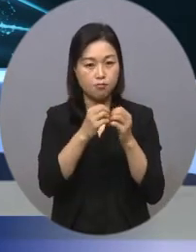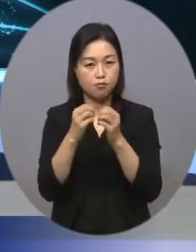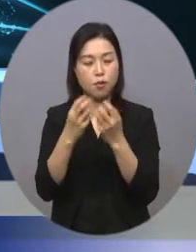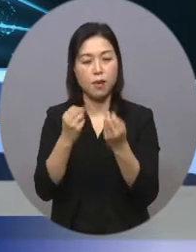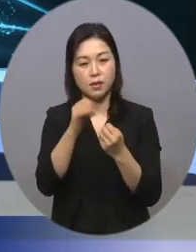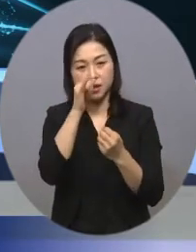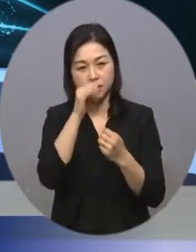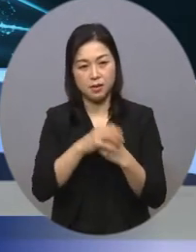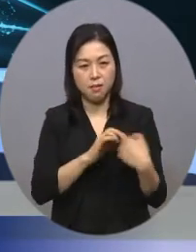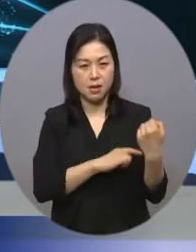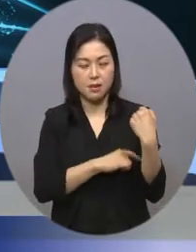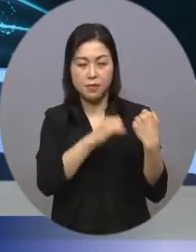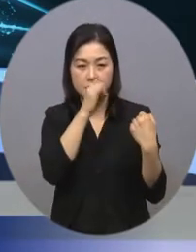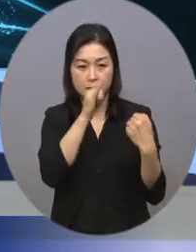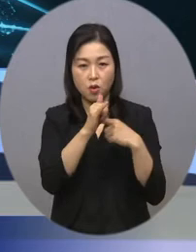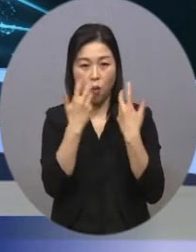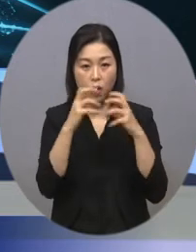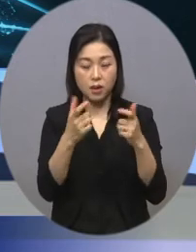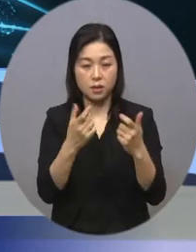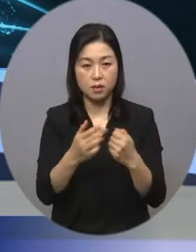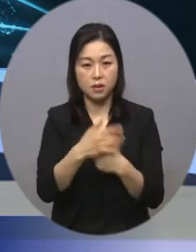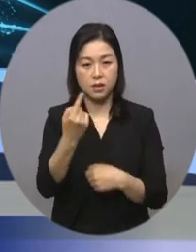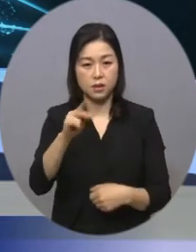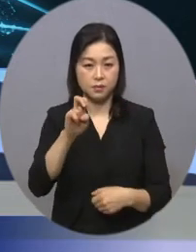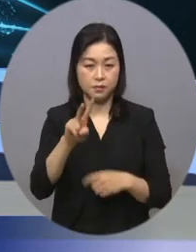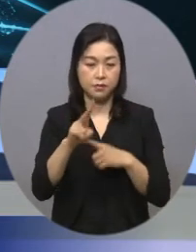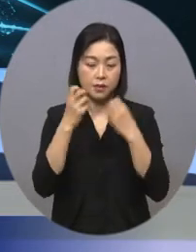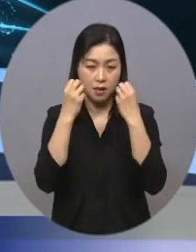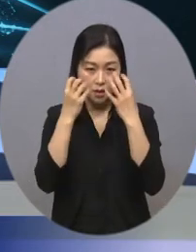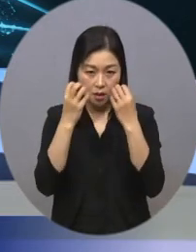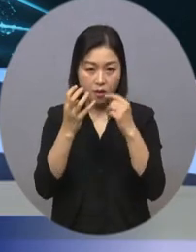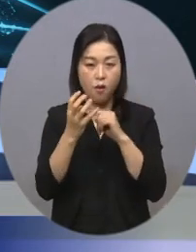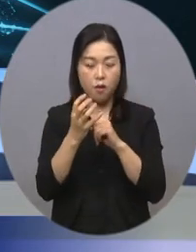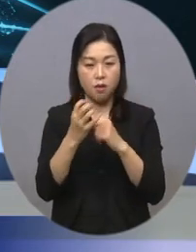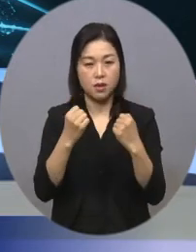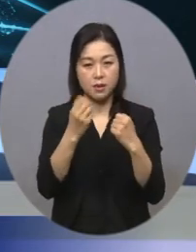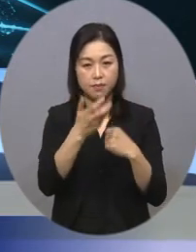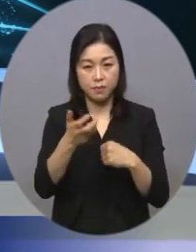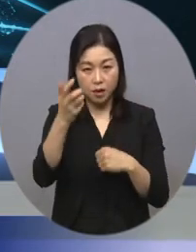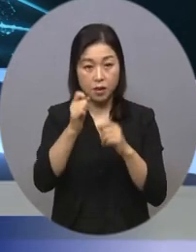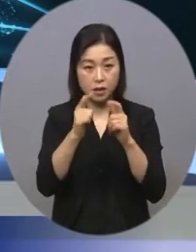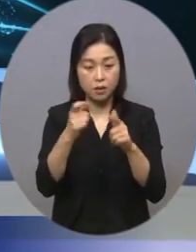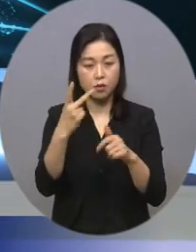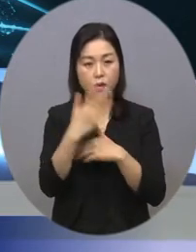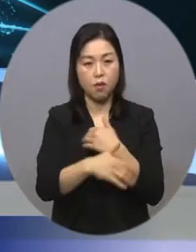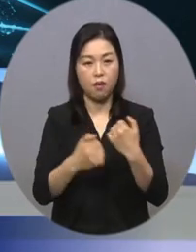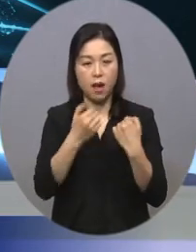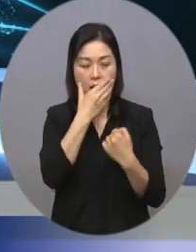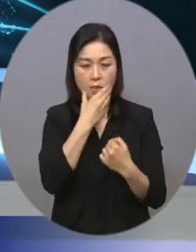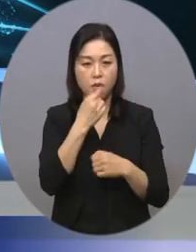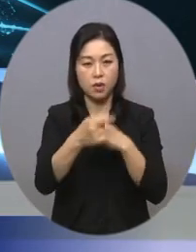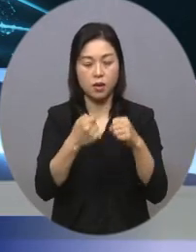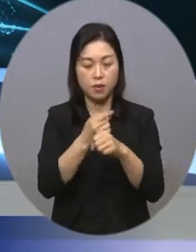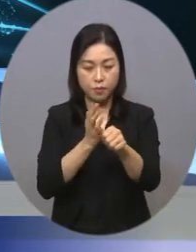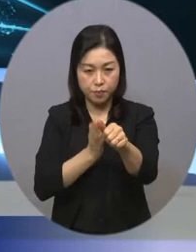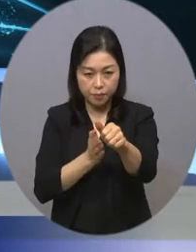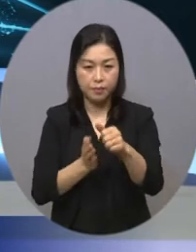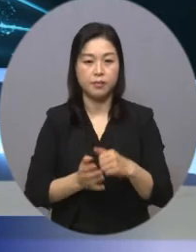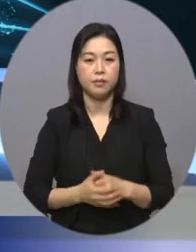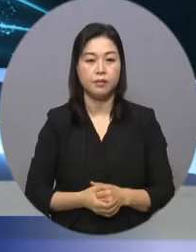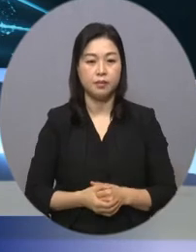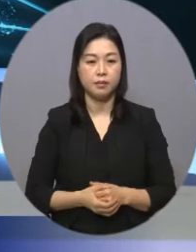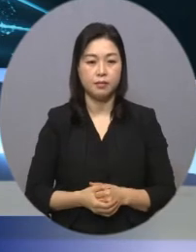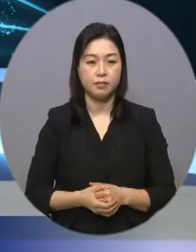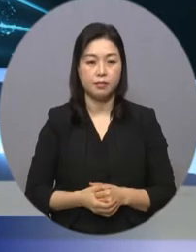용맹함의 상징인 호랑이처럼 2022년은 새로운 도약의 기회와 함께 건강하고 행복한 한 해 보내시기